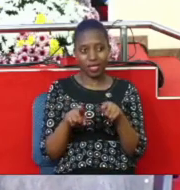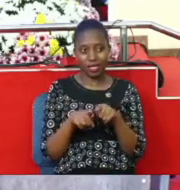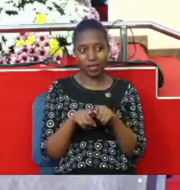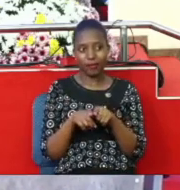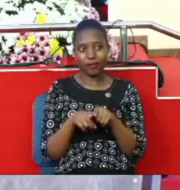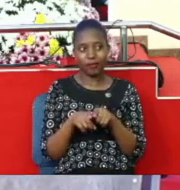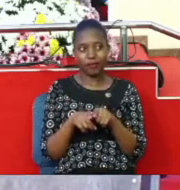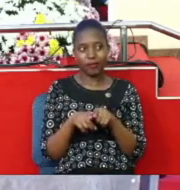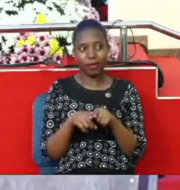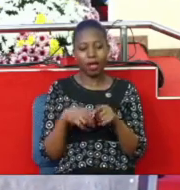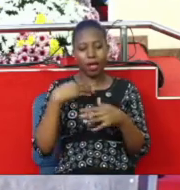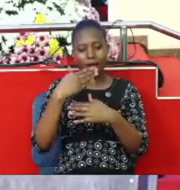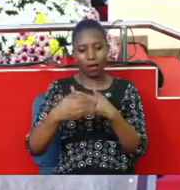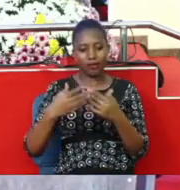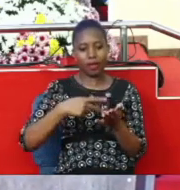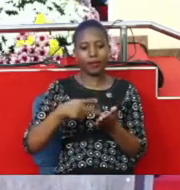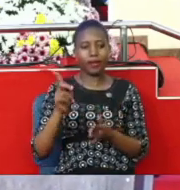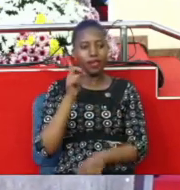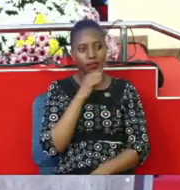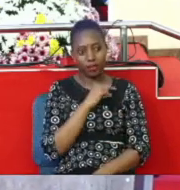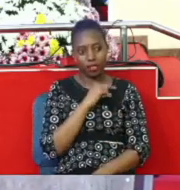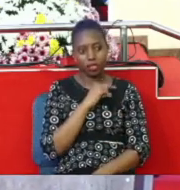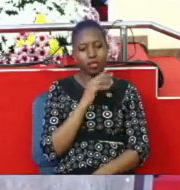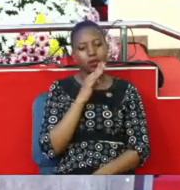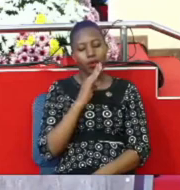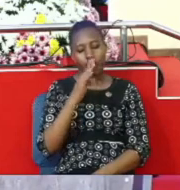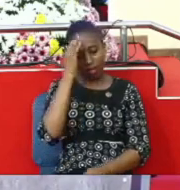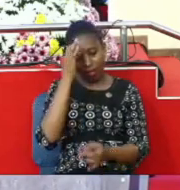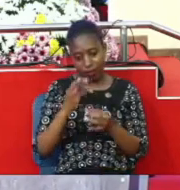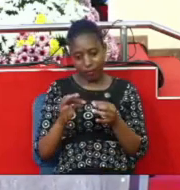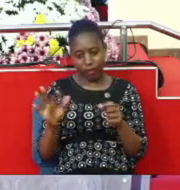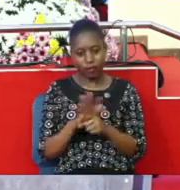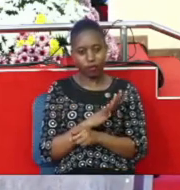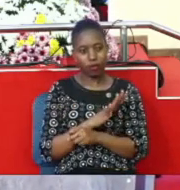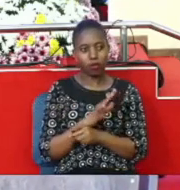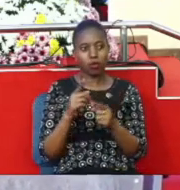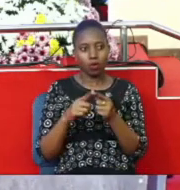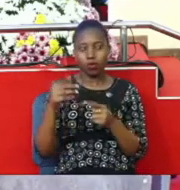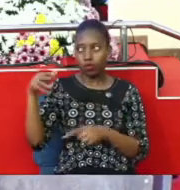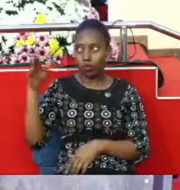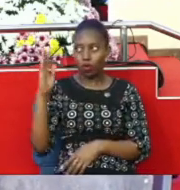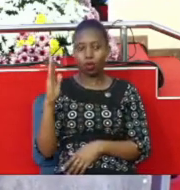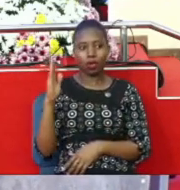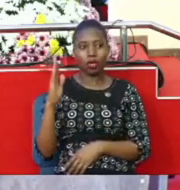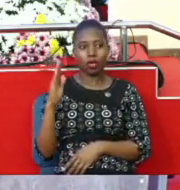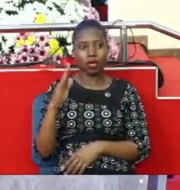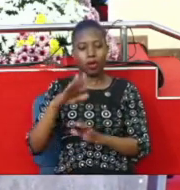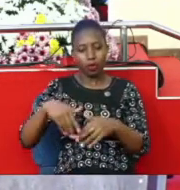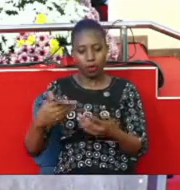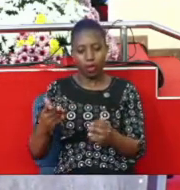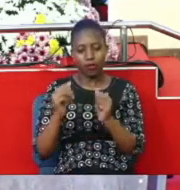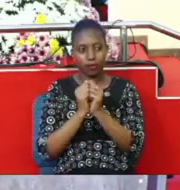bishop. Uwe mwaminifu kwa Mungu. Akupe kinga ya maisha yako. Huyo jamaa mpatie mwaka